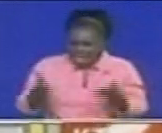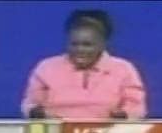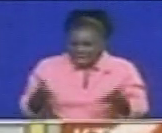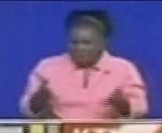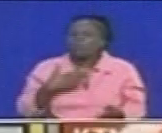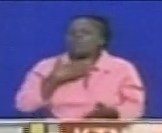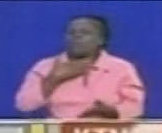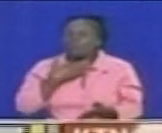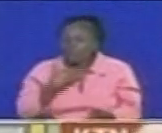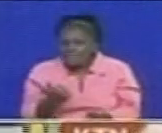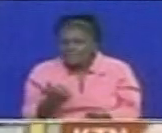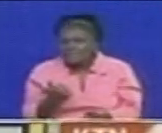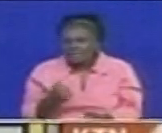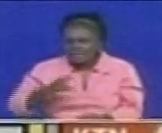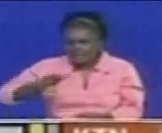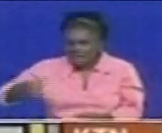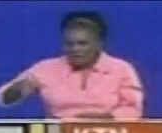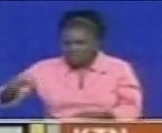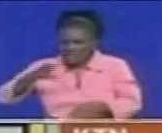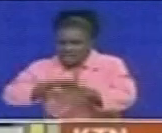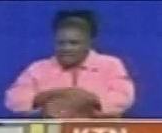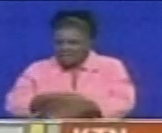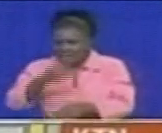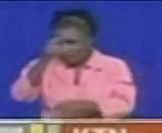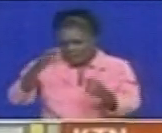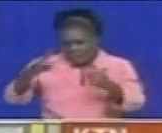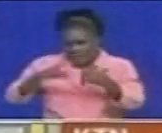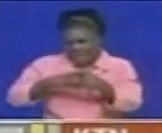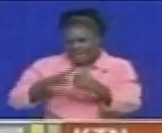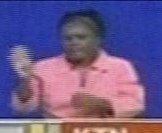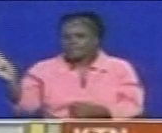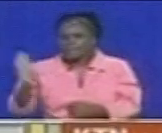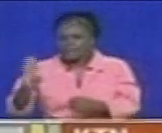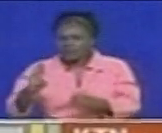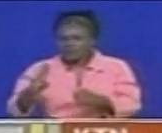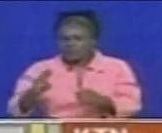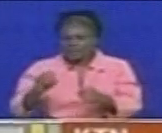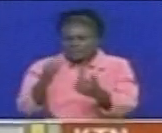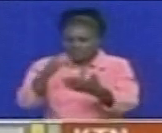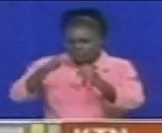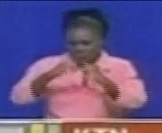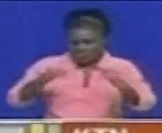tunataka kama county inapatiwa bilioni 9, tunagawanya mara 17.